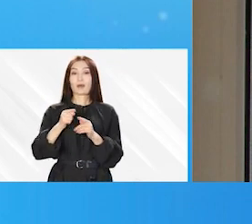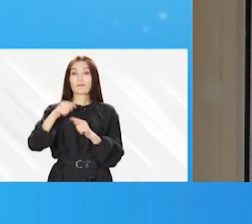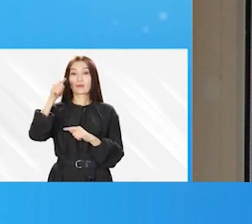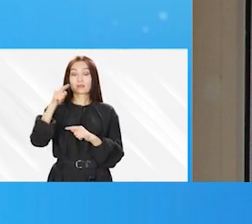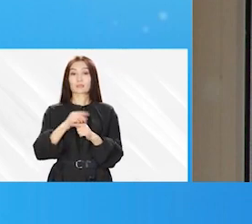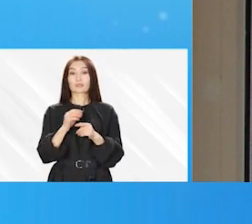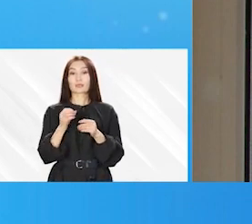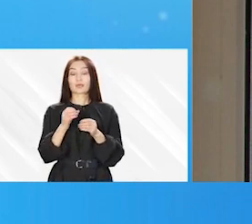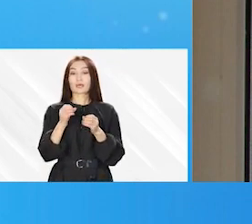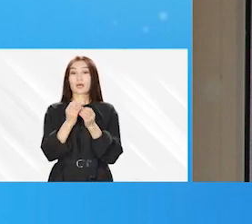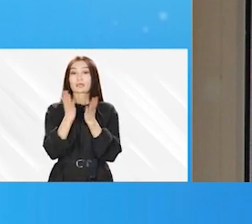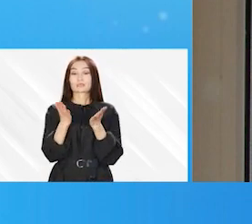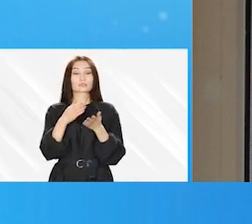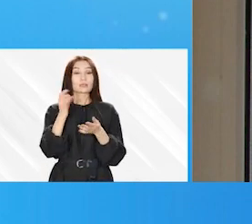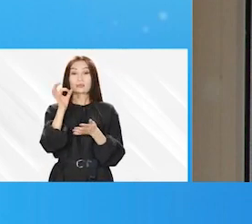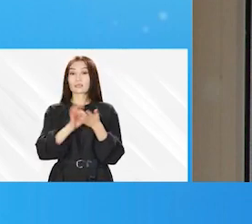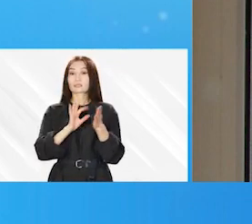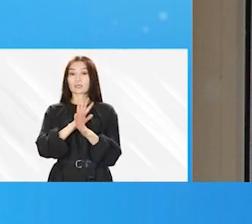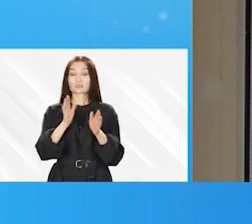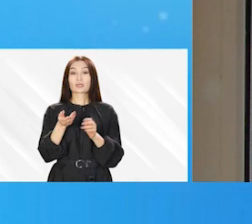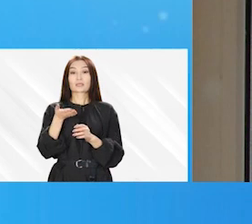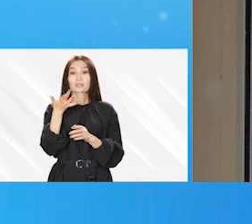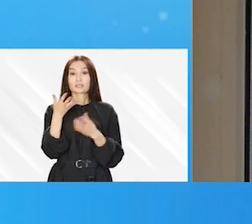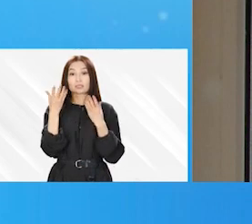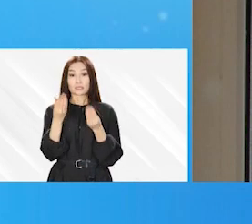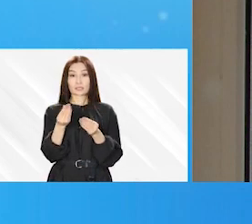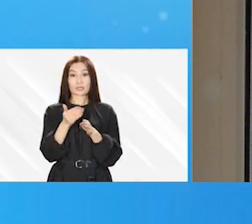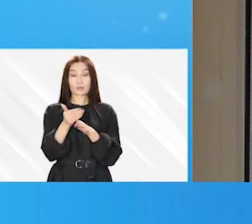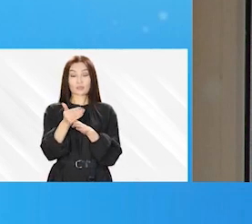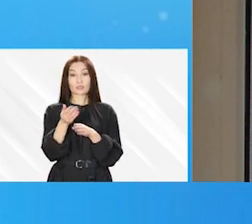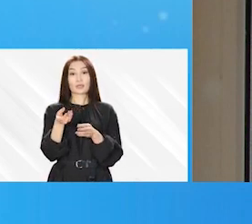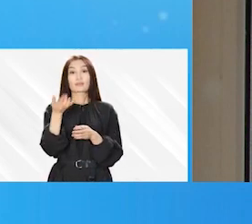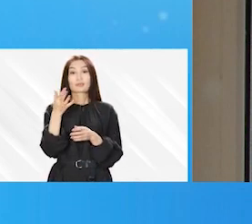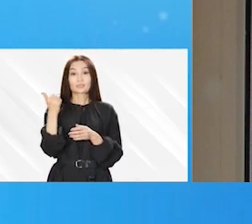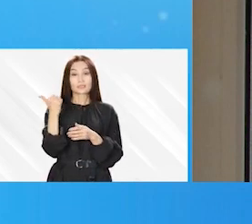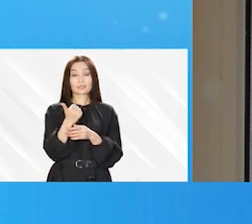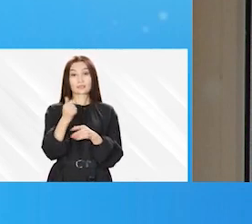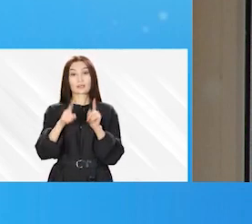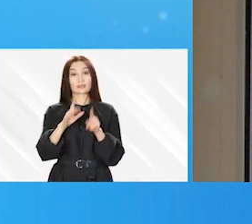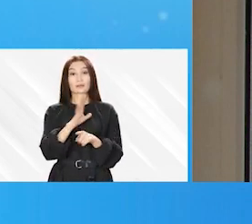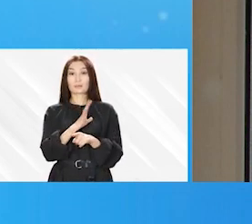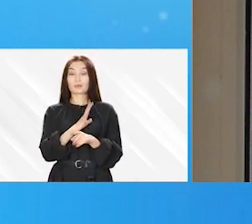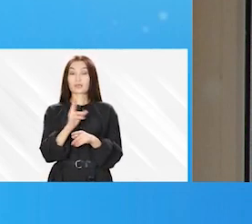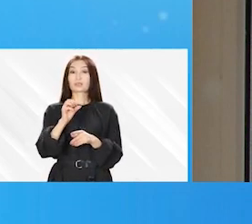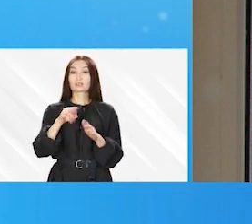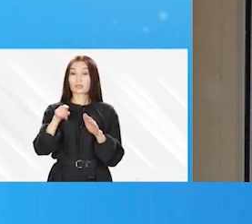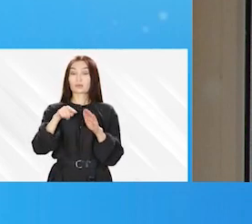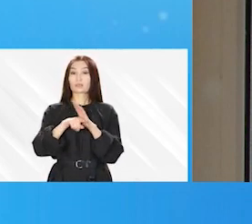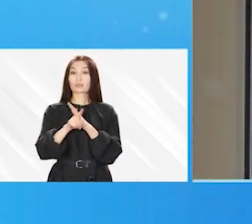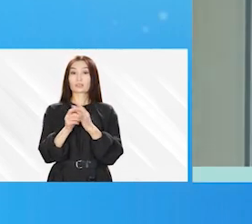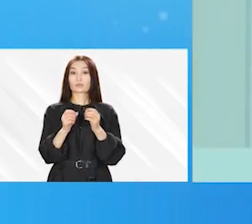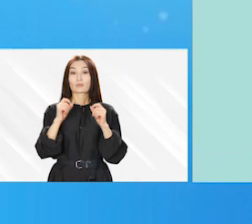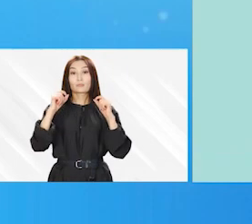раскрываются не сразу проходит несколько дней а иногда недель прежде чем они начнут пробуждаться